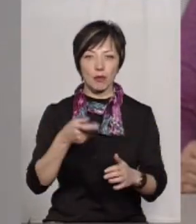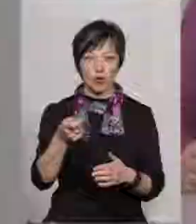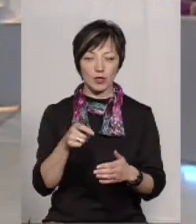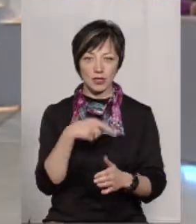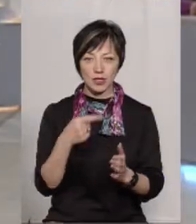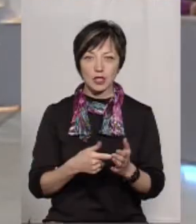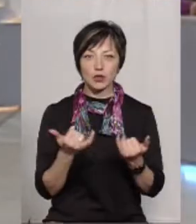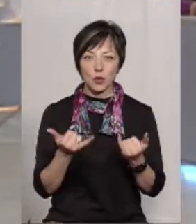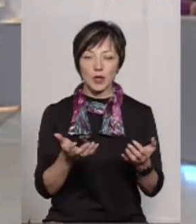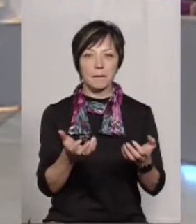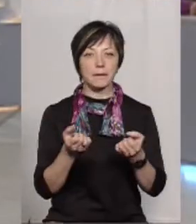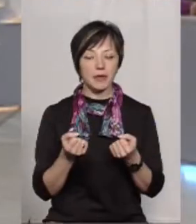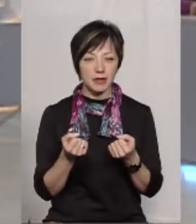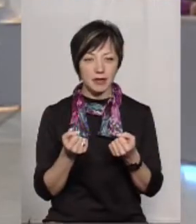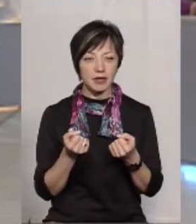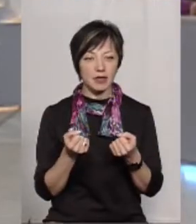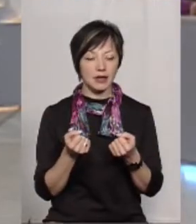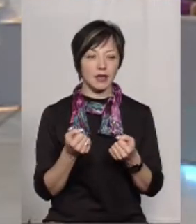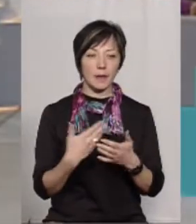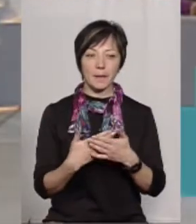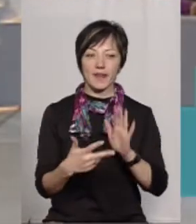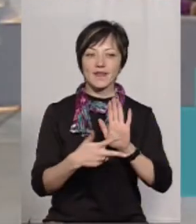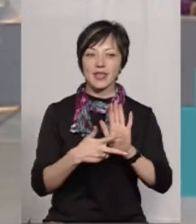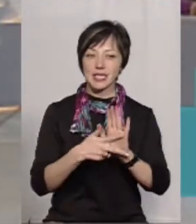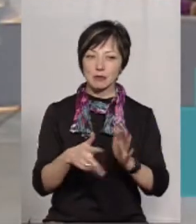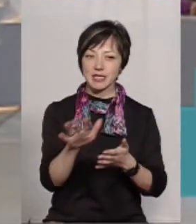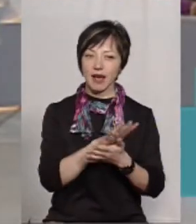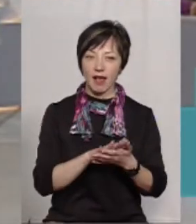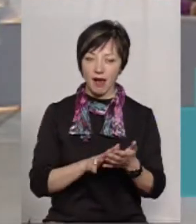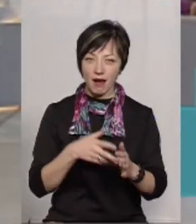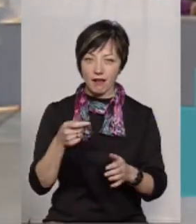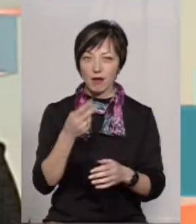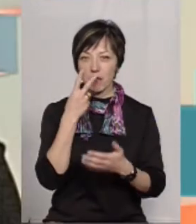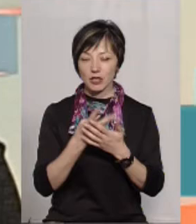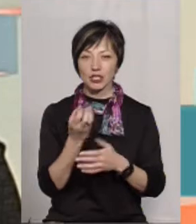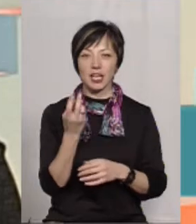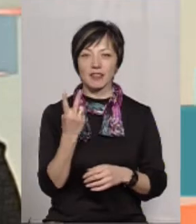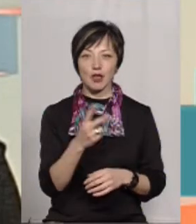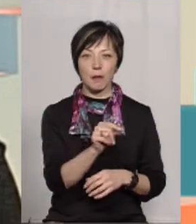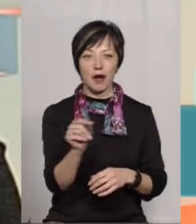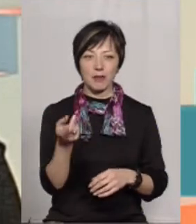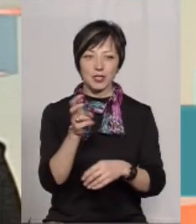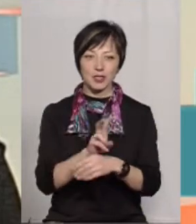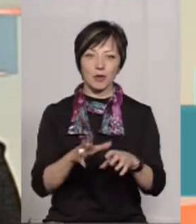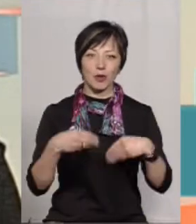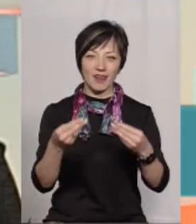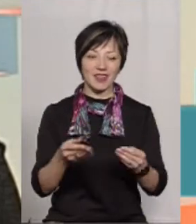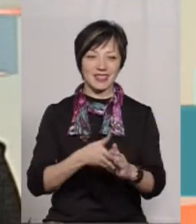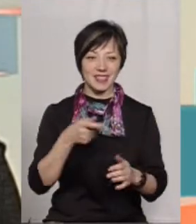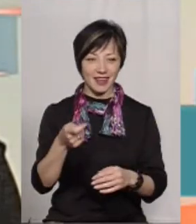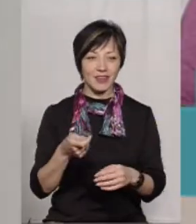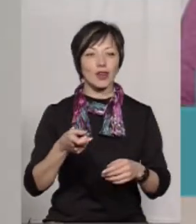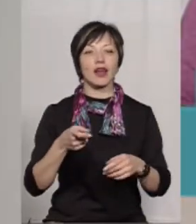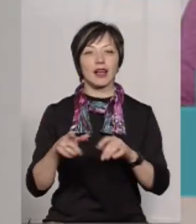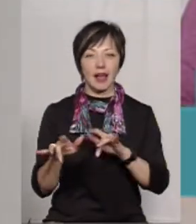подано? Сьогодні ми прийняли порядка 8 заяв, і я уходила з роботи, бачила, що ще 2 пари молодят прийшли подавати заяву.